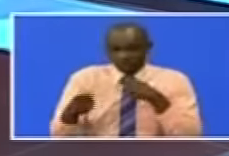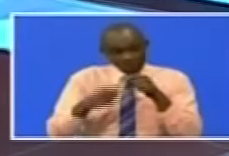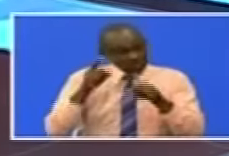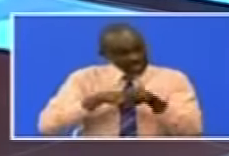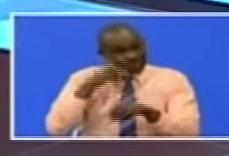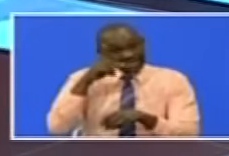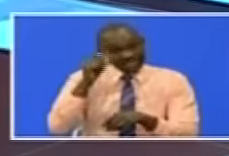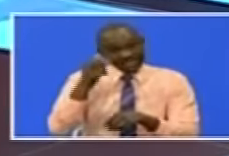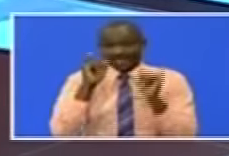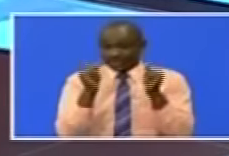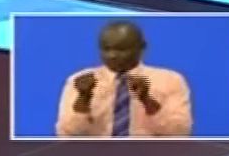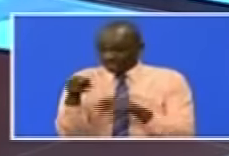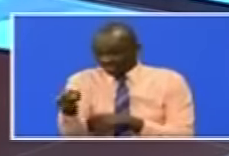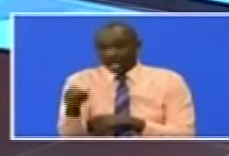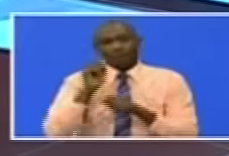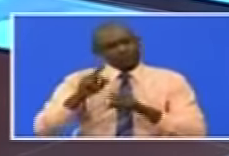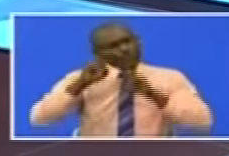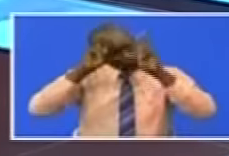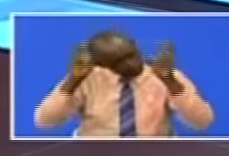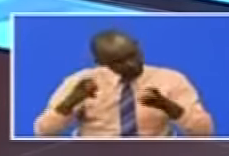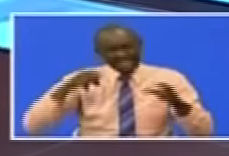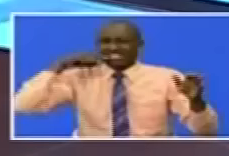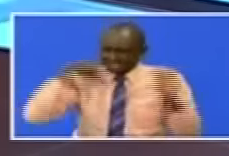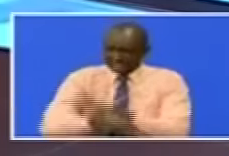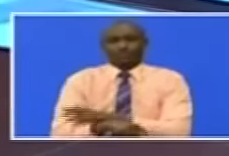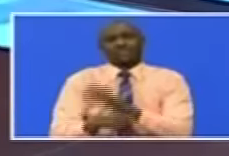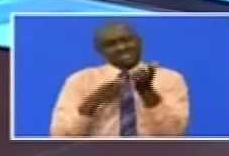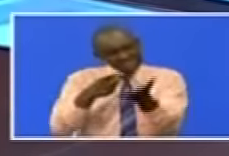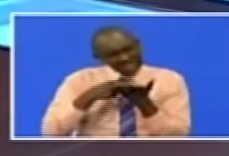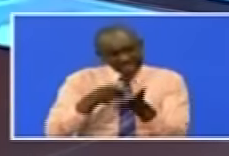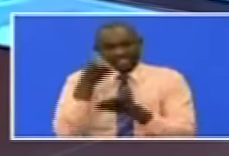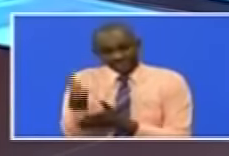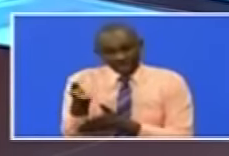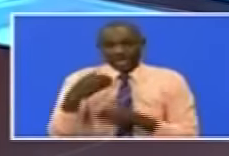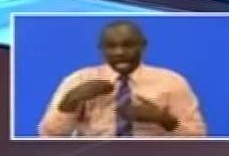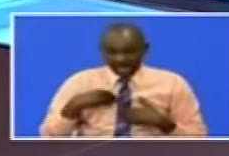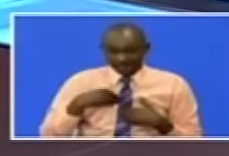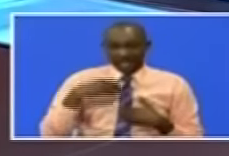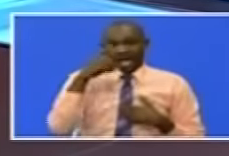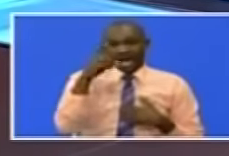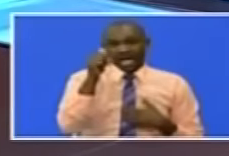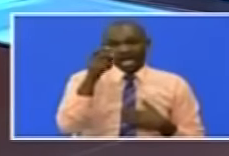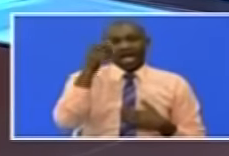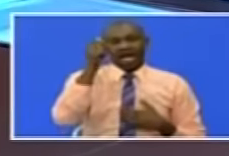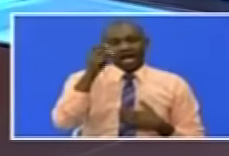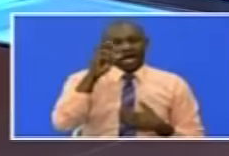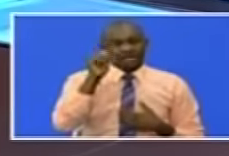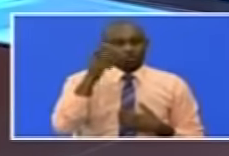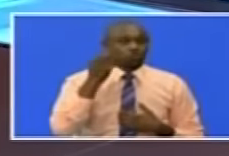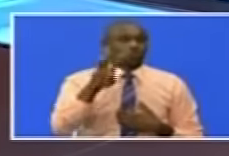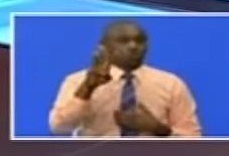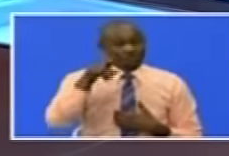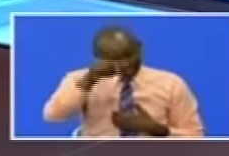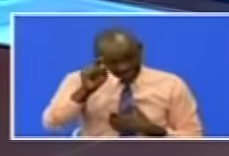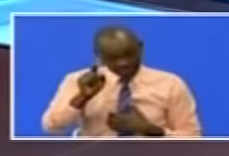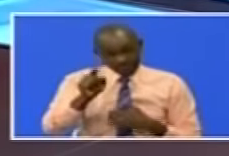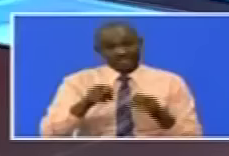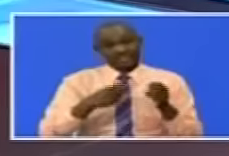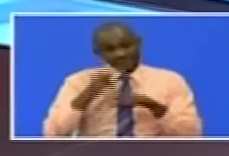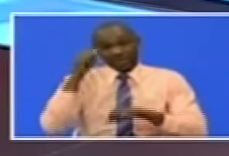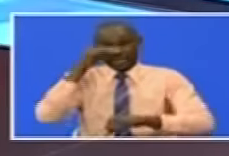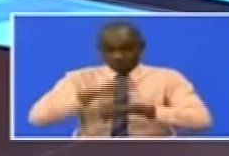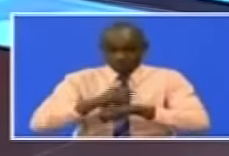News tutakuwa tunajadili swala hilo kwa kina, na tuko naye Andrew Watuka ambaye ni mwalimu katika shule ya upili